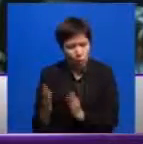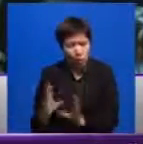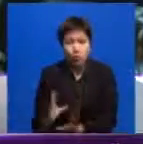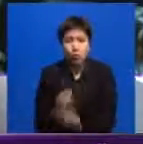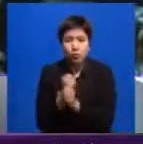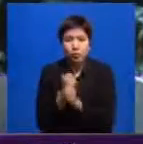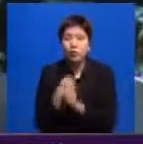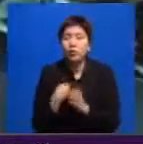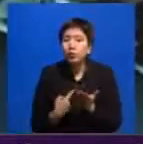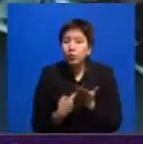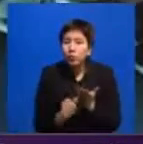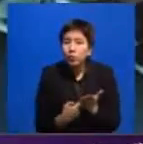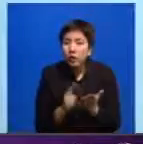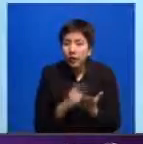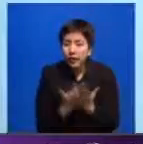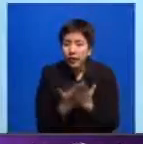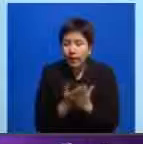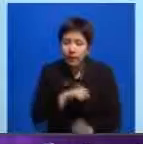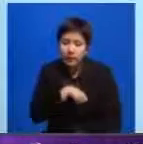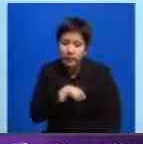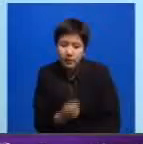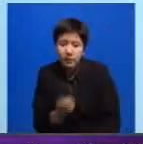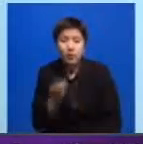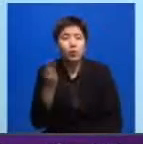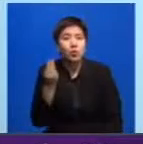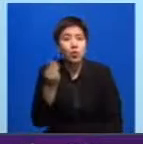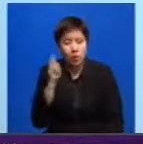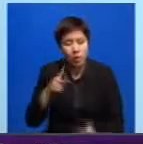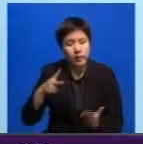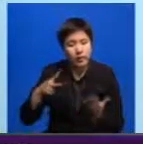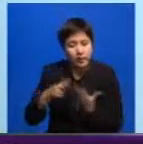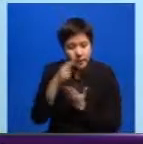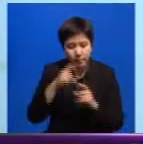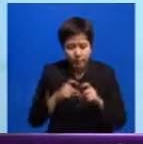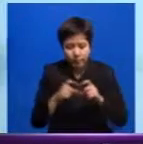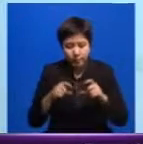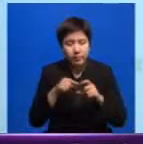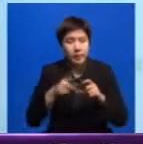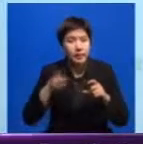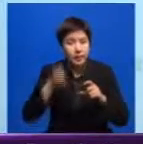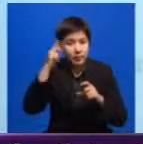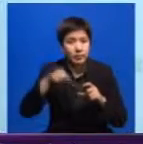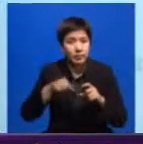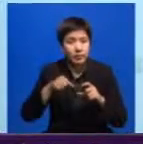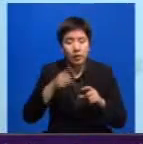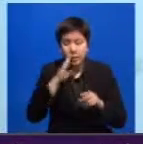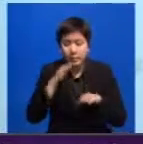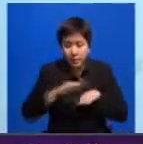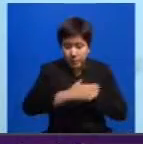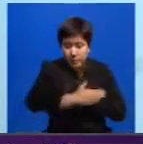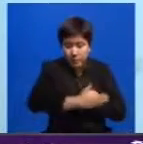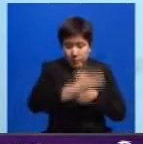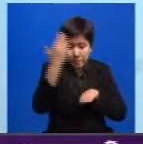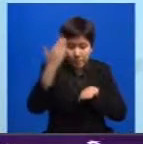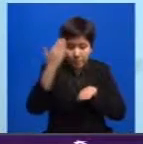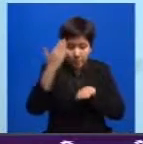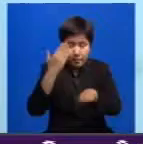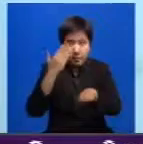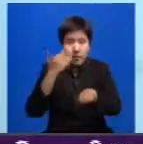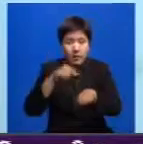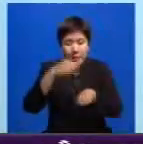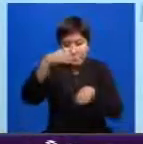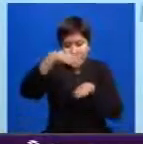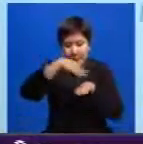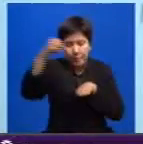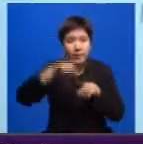ร่วมกันเช่นอัตราค่าผ่านทางที่ตองมีการตัดผ่านบัิเนื่องจากในข้อกดไม้ค่าผ่านทางที่ก.ธ.พ. จัดเก็บ